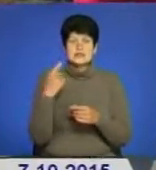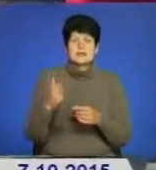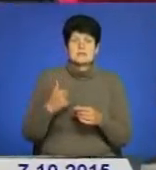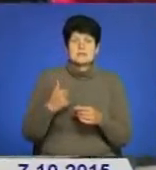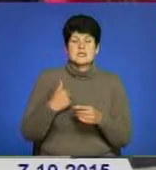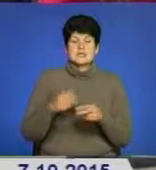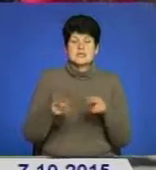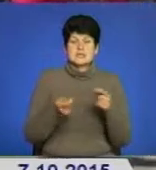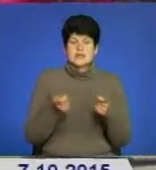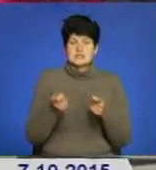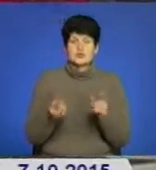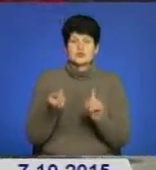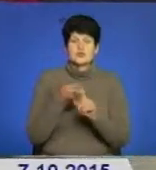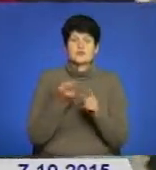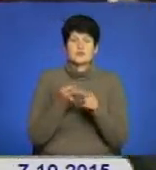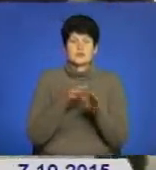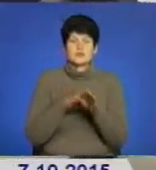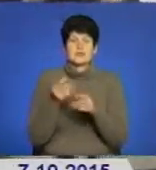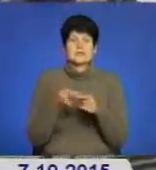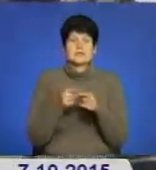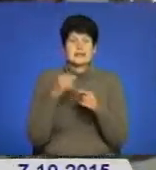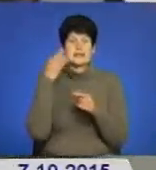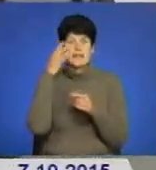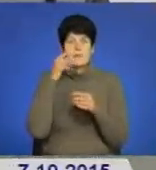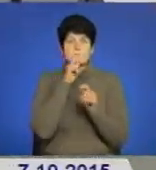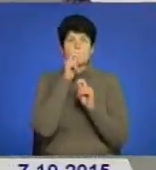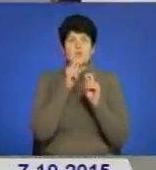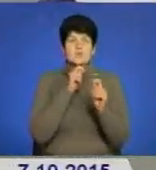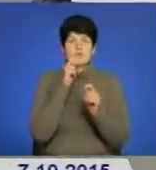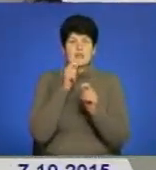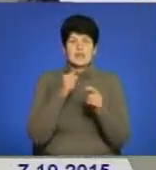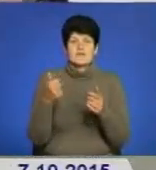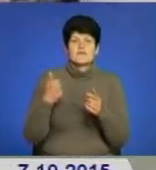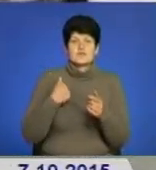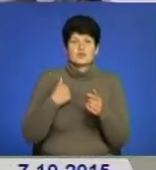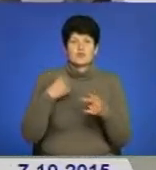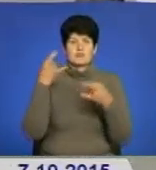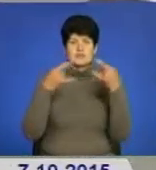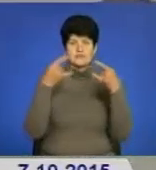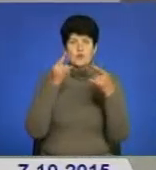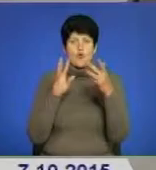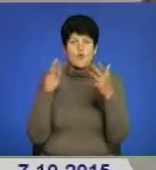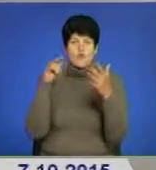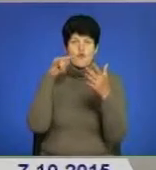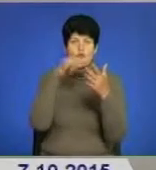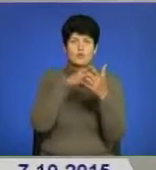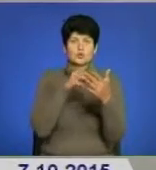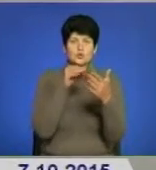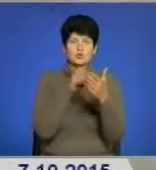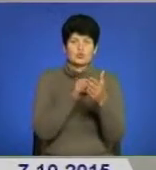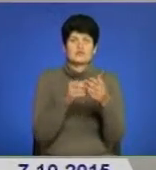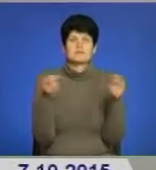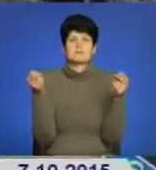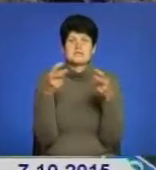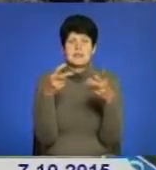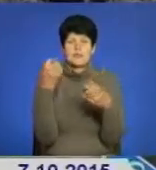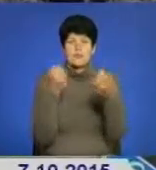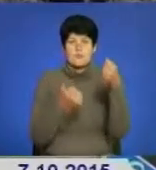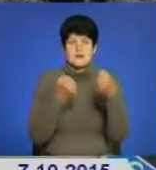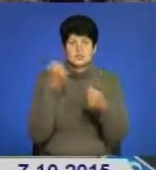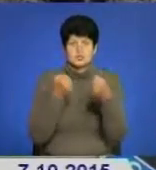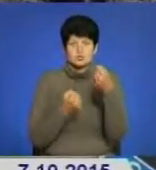долучилась до реалізації такої ідеї і подарувала військовим телевізор. Його вмонтують в спеціалізовану машину.